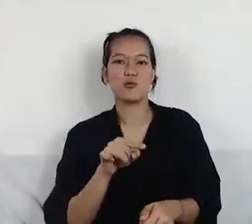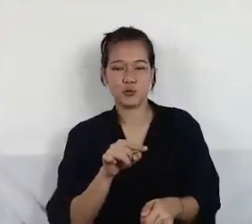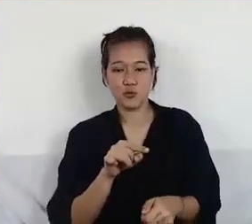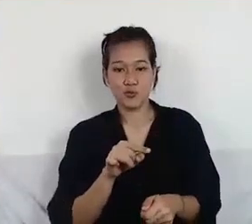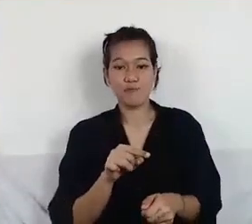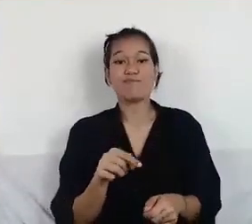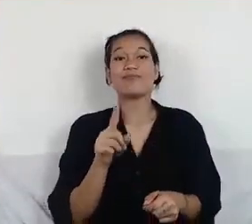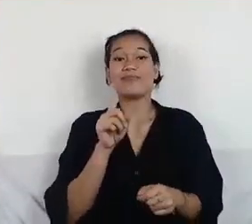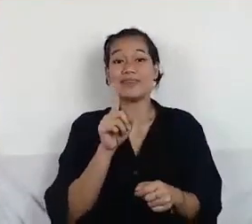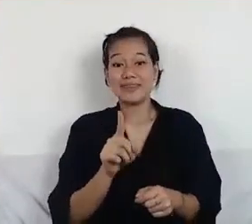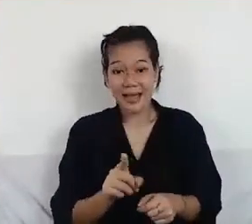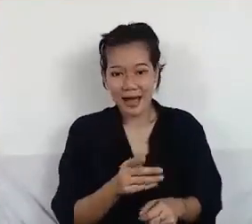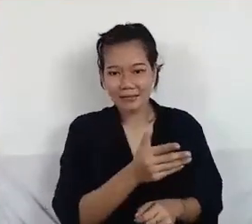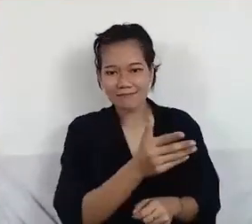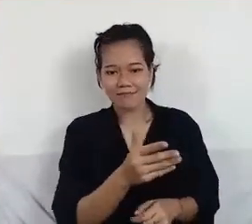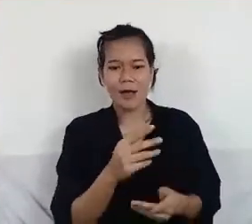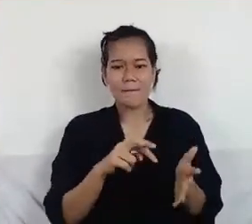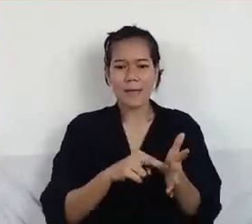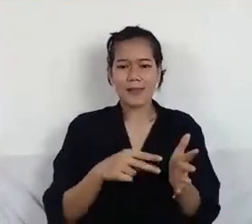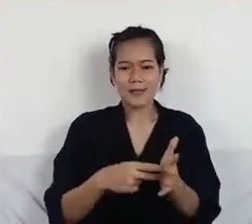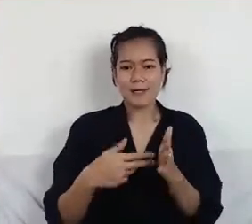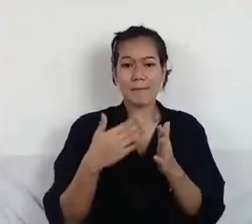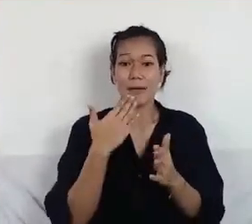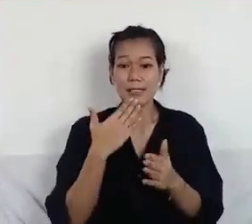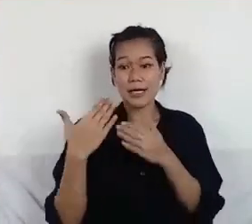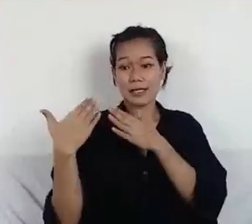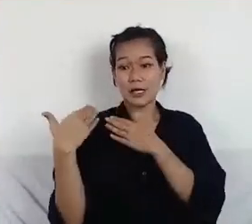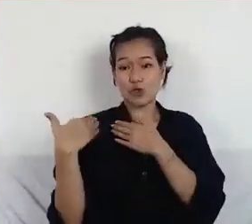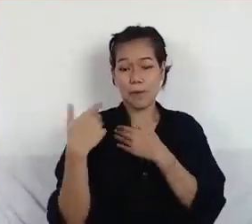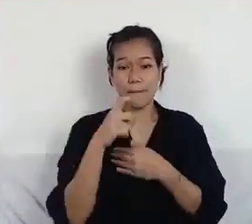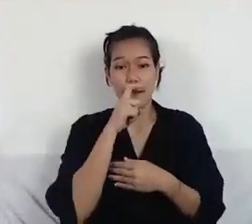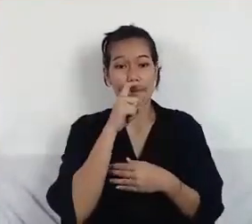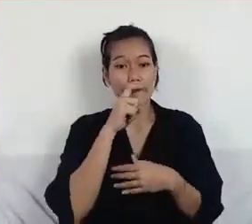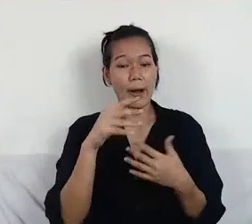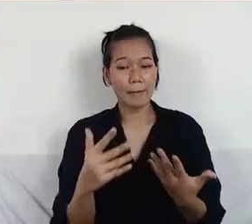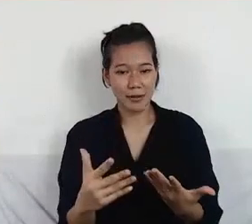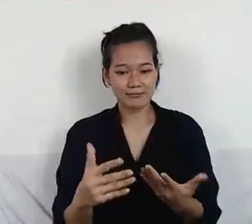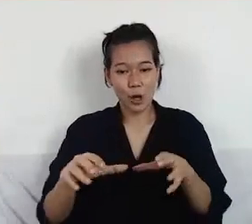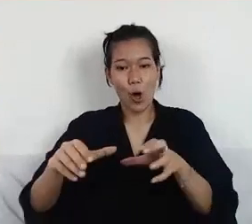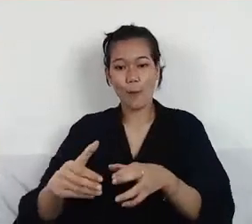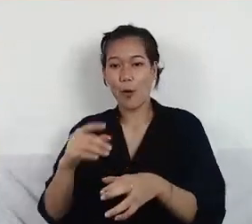maka tugas bapak-bapak adalah membabat